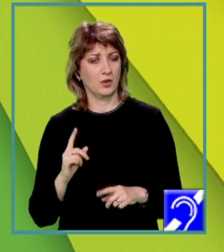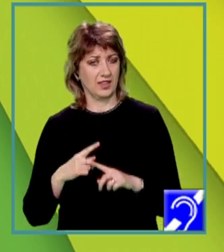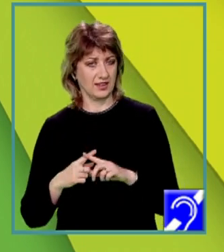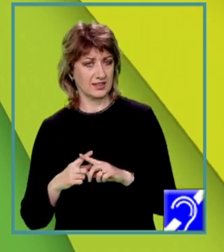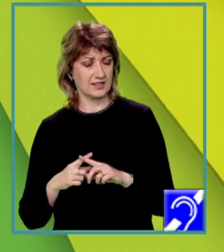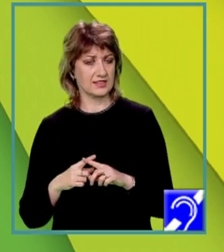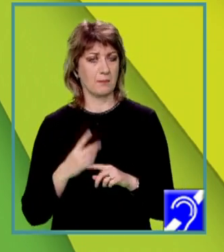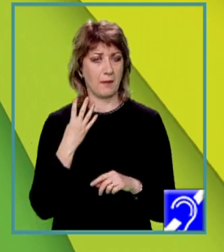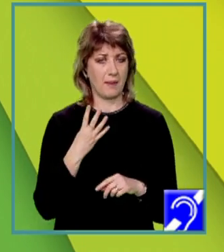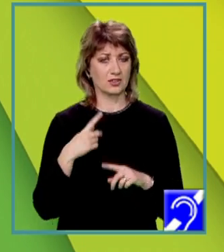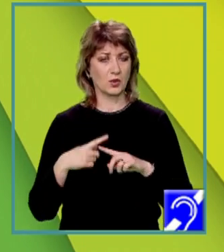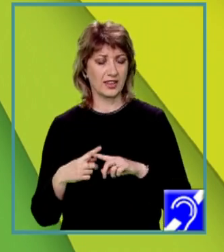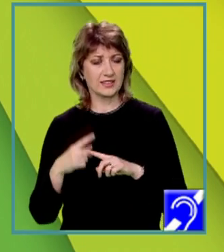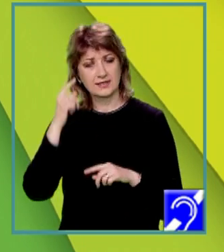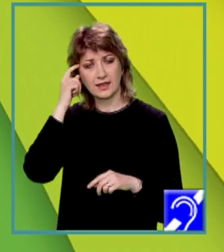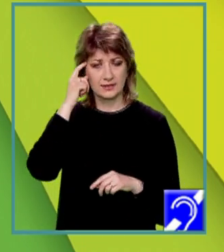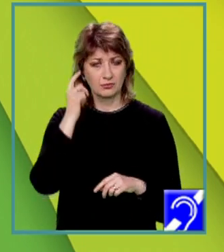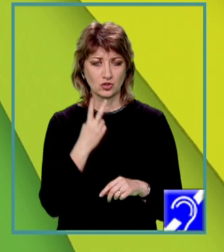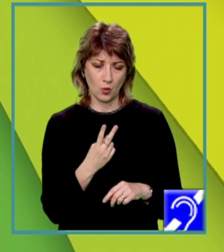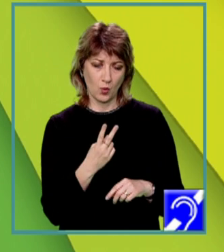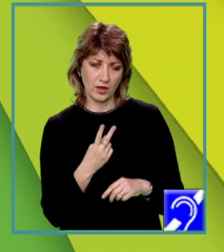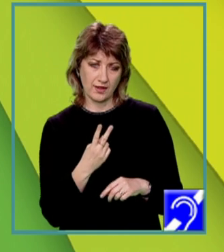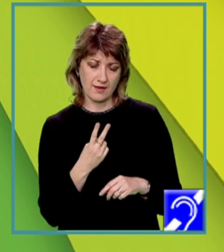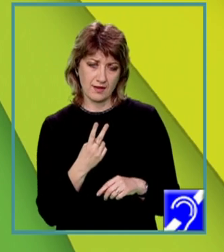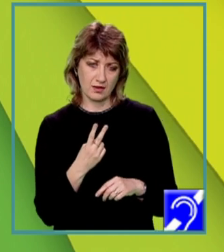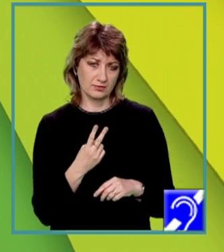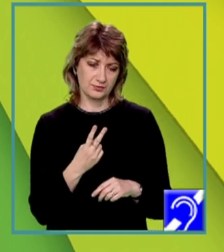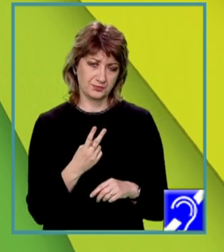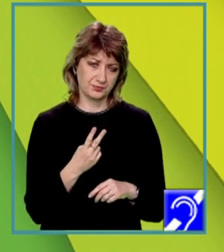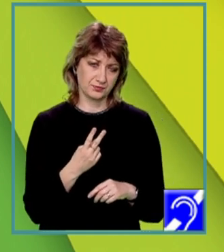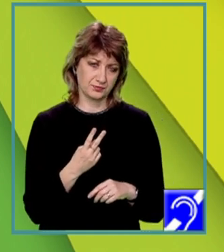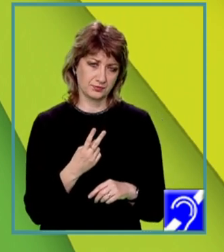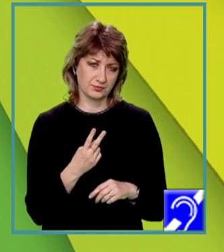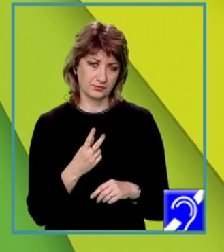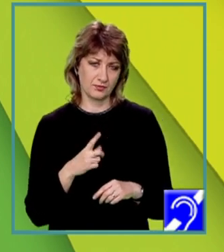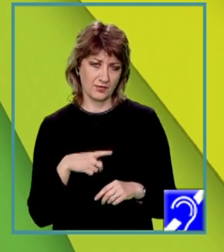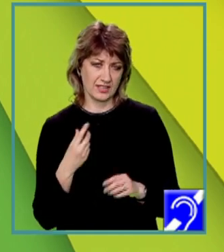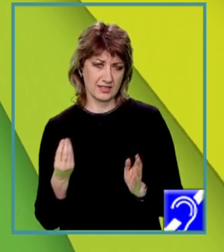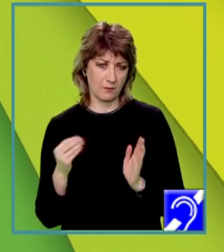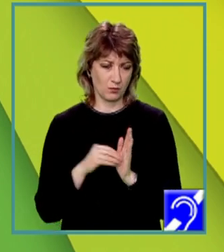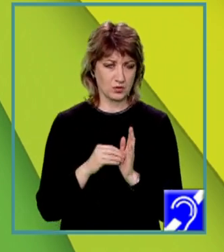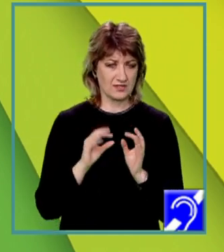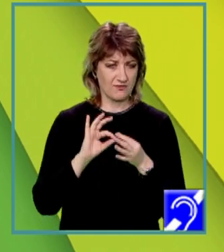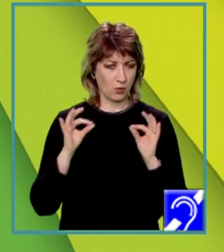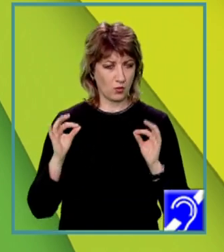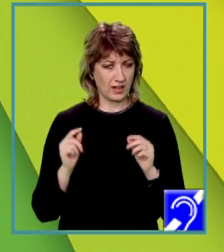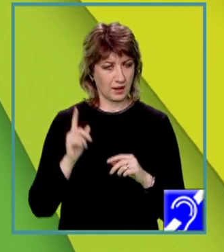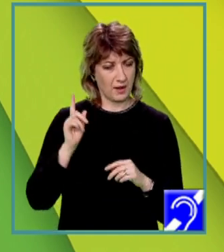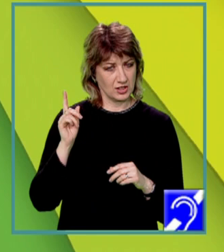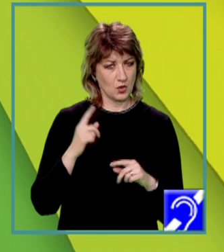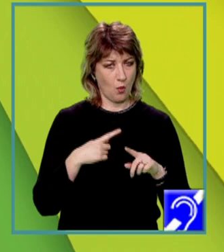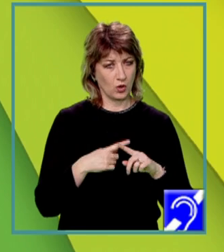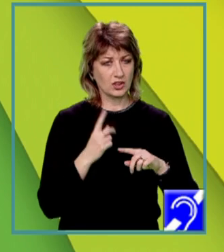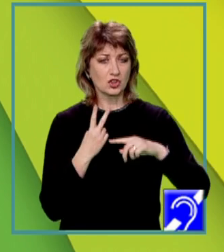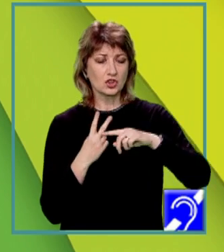pe 4xl gandim ca 2 Italia este impus de formula de mai sus ori 2